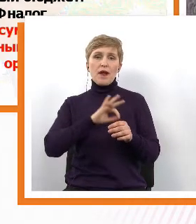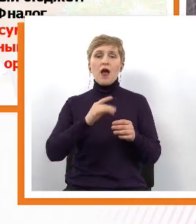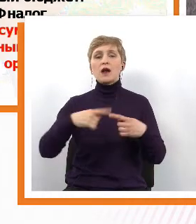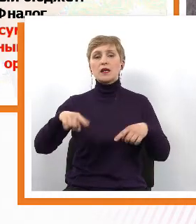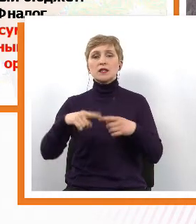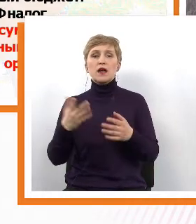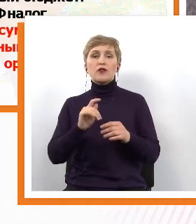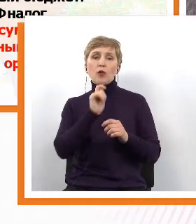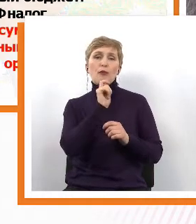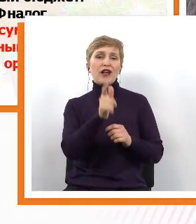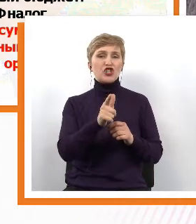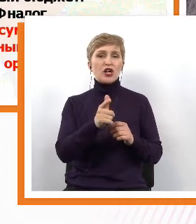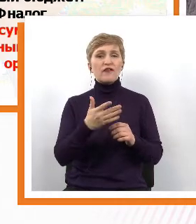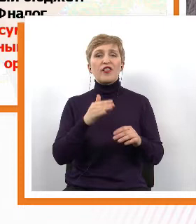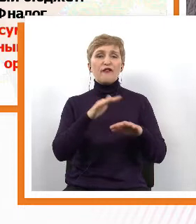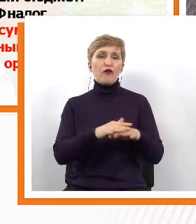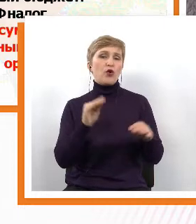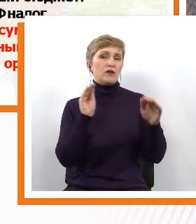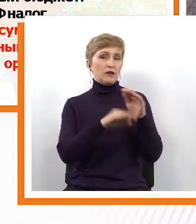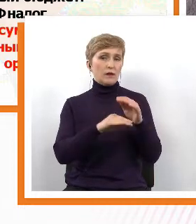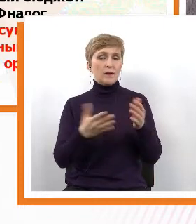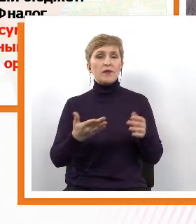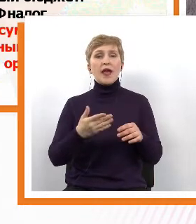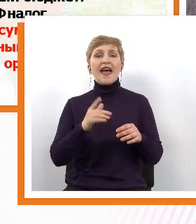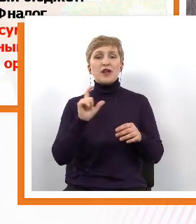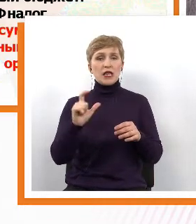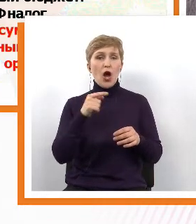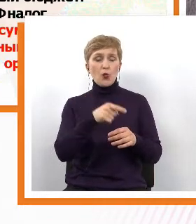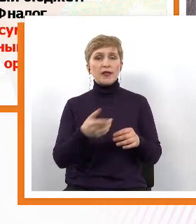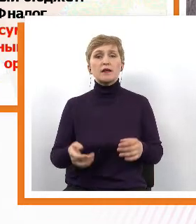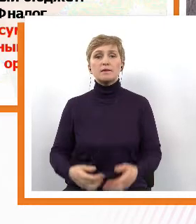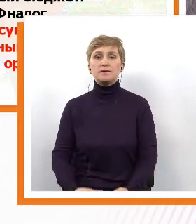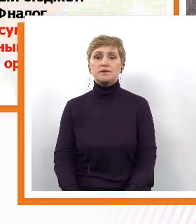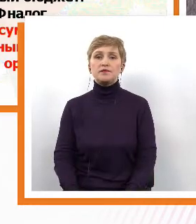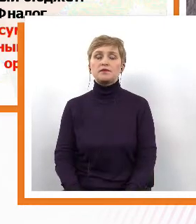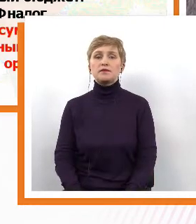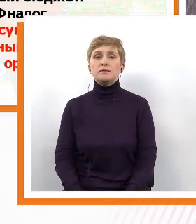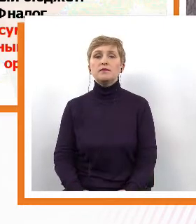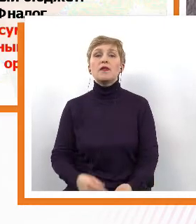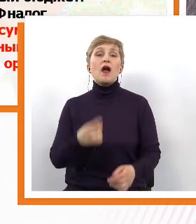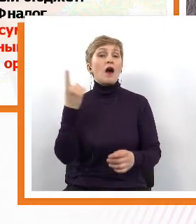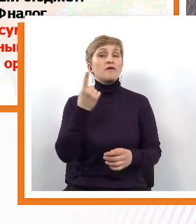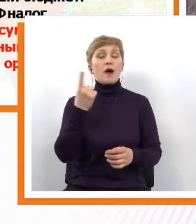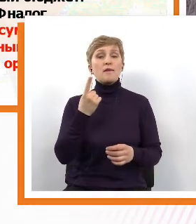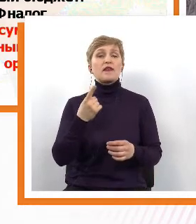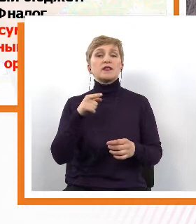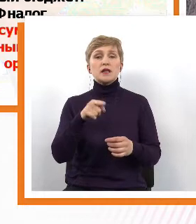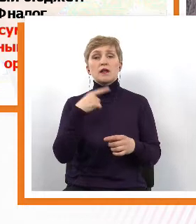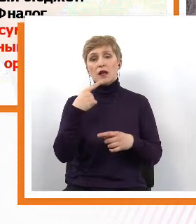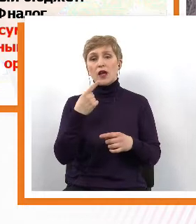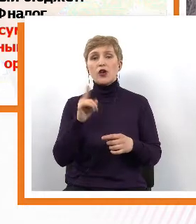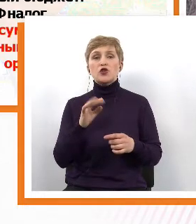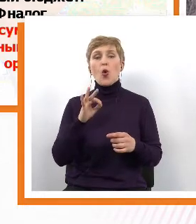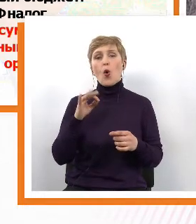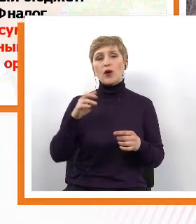которые пожертвуют в фонды, в эти эндаументы. Но речь здесь, во-первых, о том, что все-таки речь идет о государственных